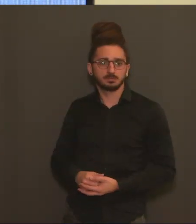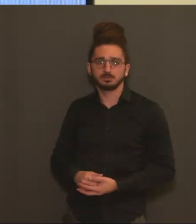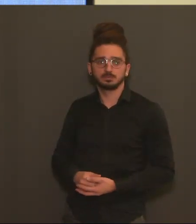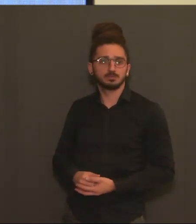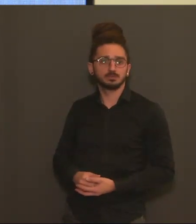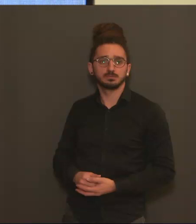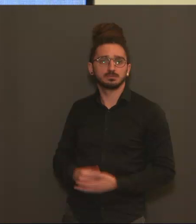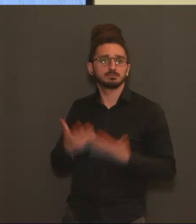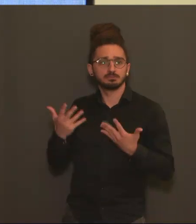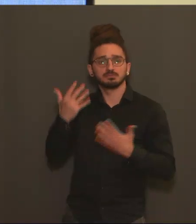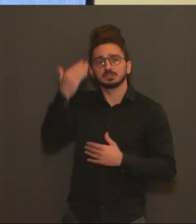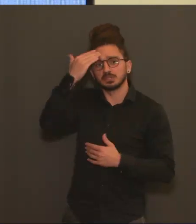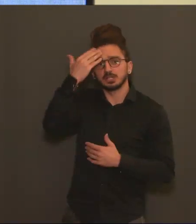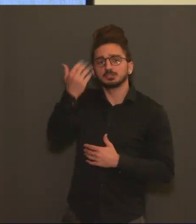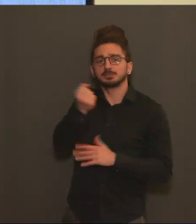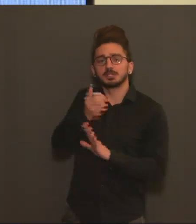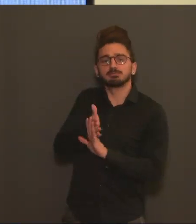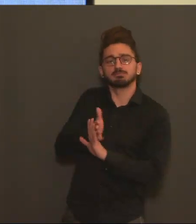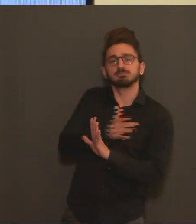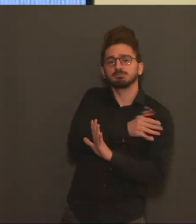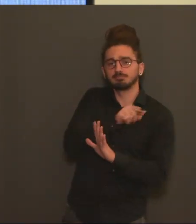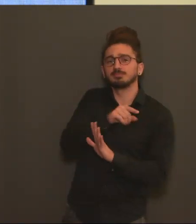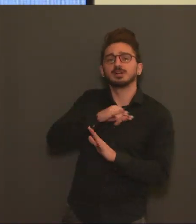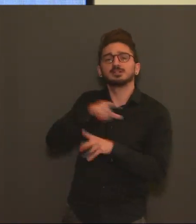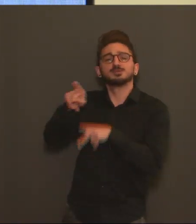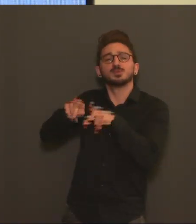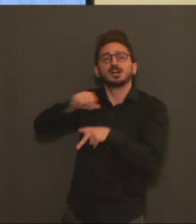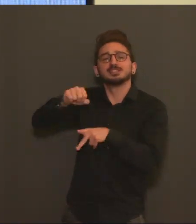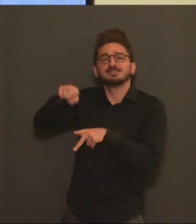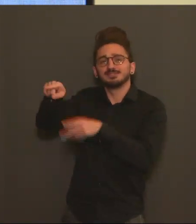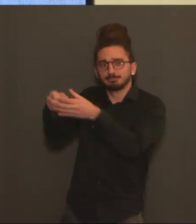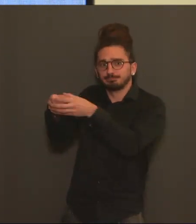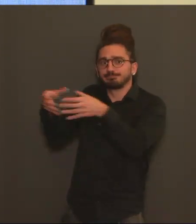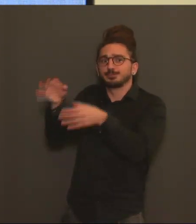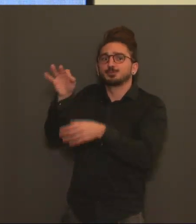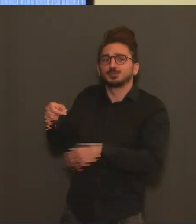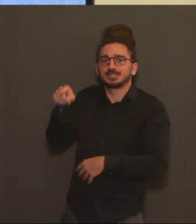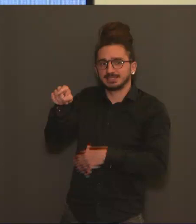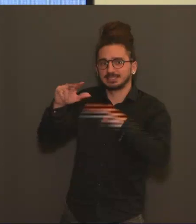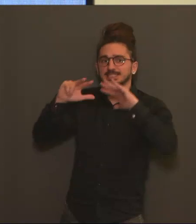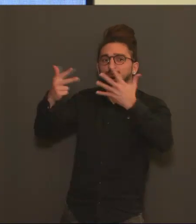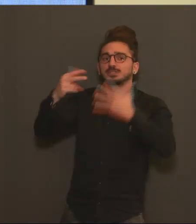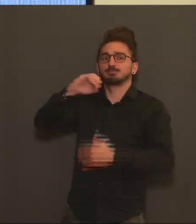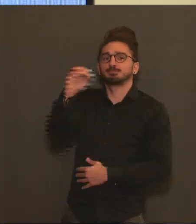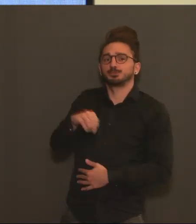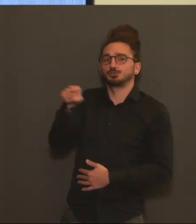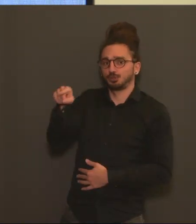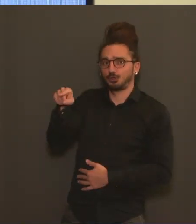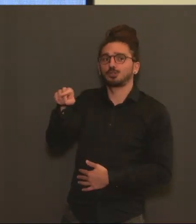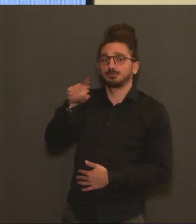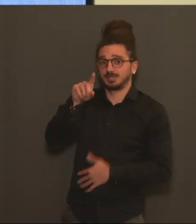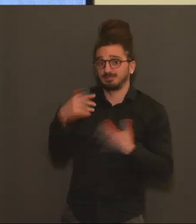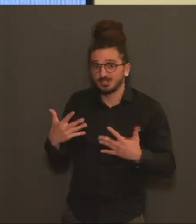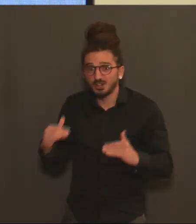intensifs a un peu augmenté de 18% du total à 22%. Cette